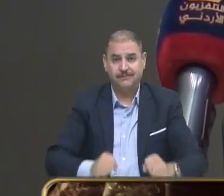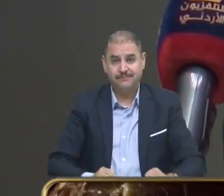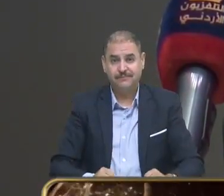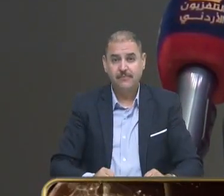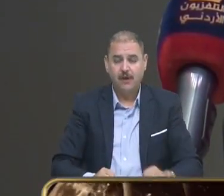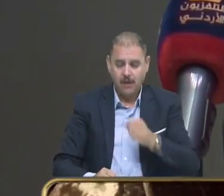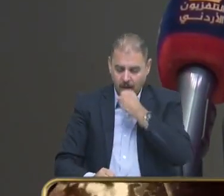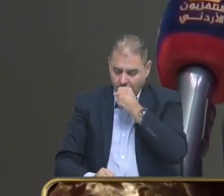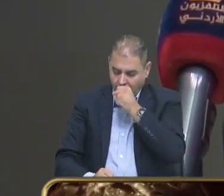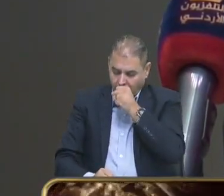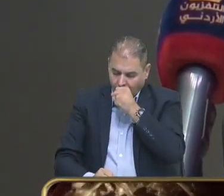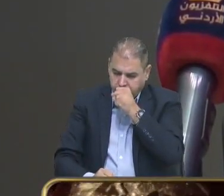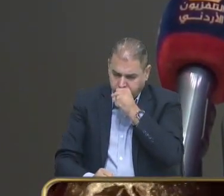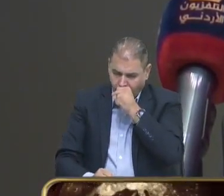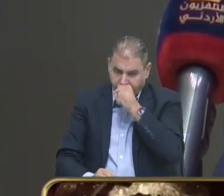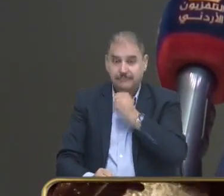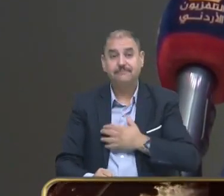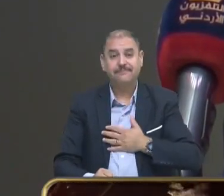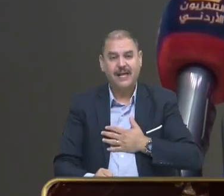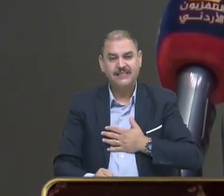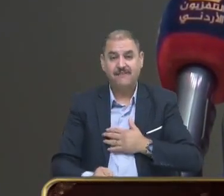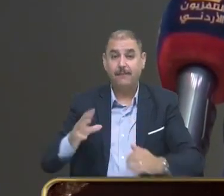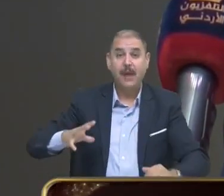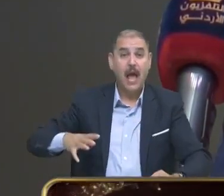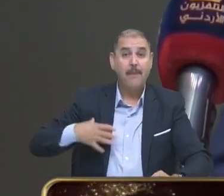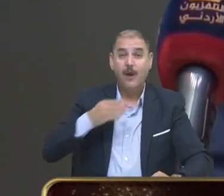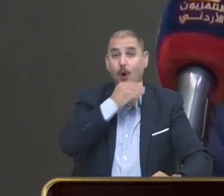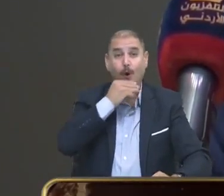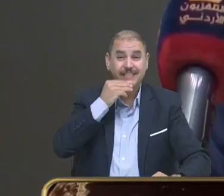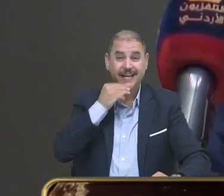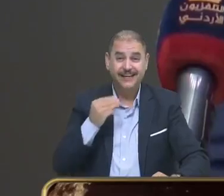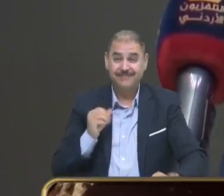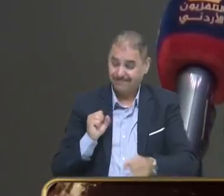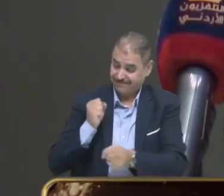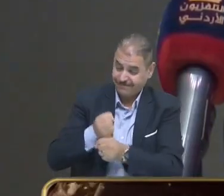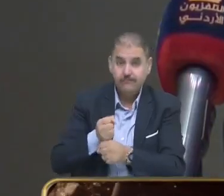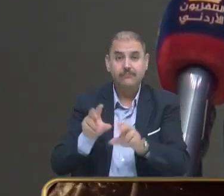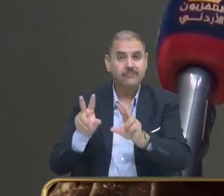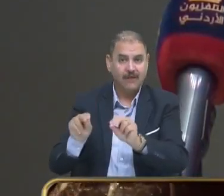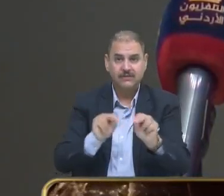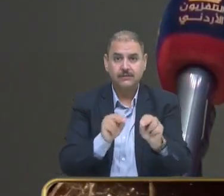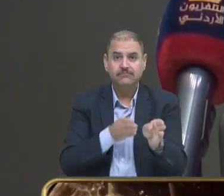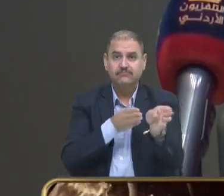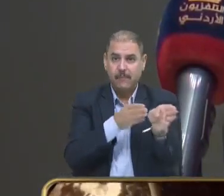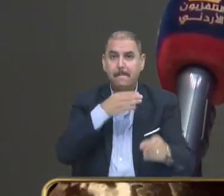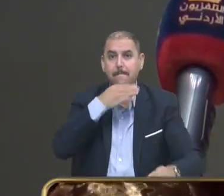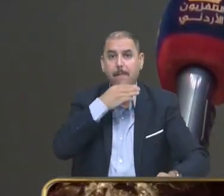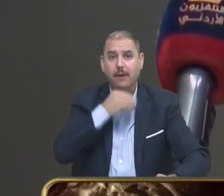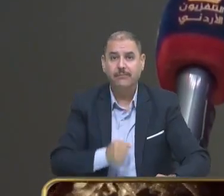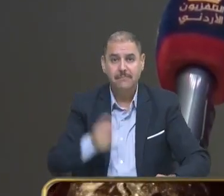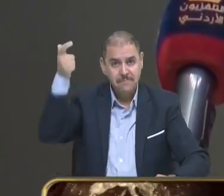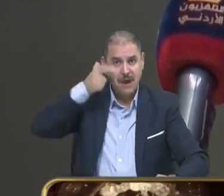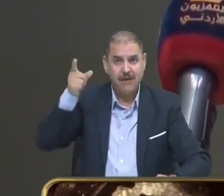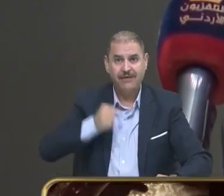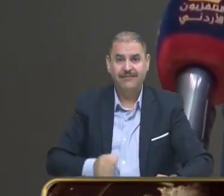له خطاب لم يتحدث عن القضية الفلسطينية والقدس. أما اللقاء الذي